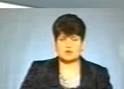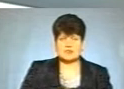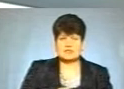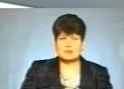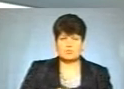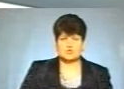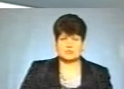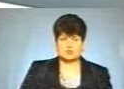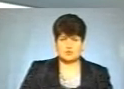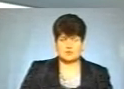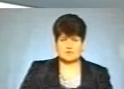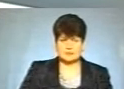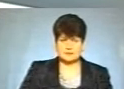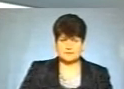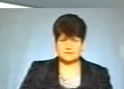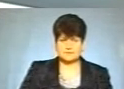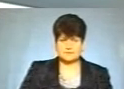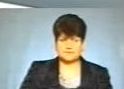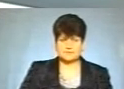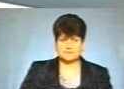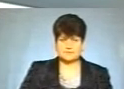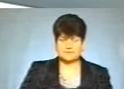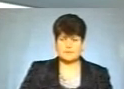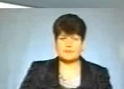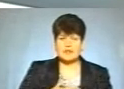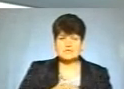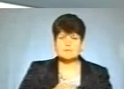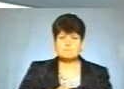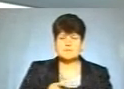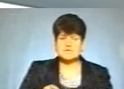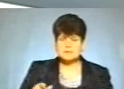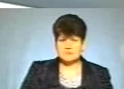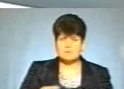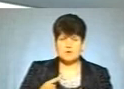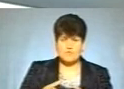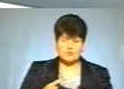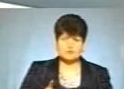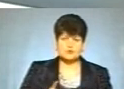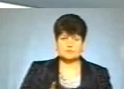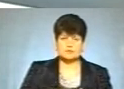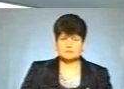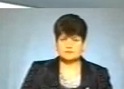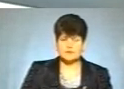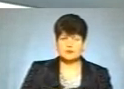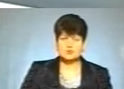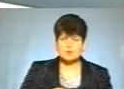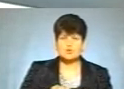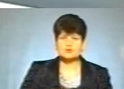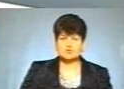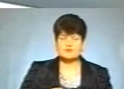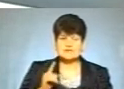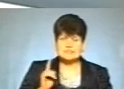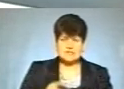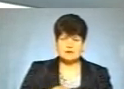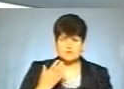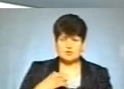можна скоротити. Ну, нашим працівникам, я кажу, ми доводимо оцю процедуру, щоб вони знали. Коли